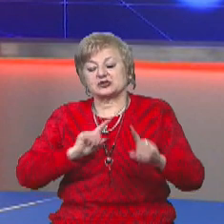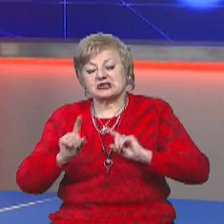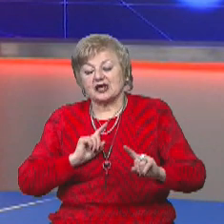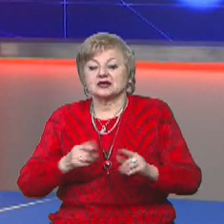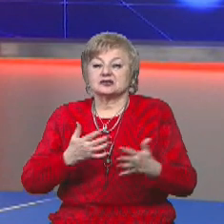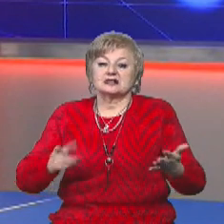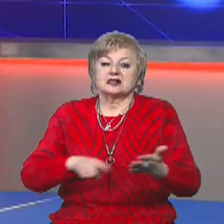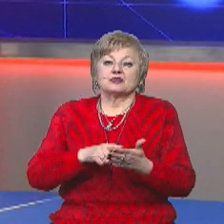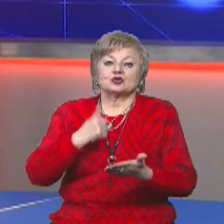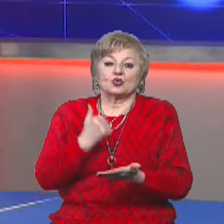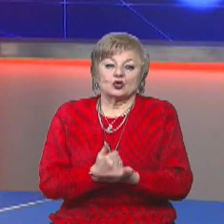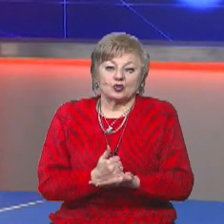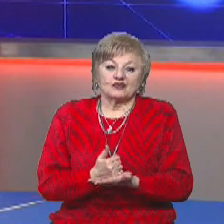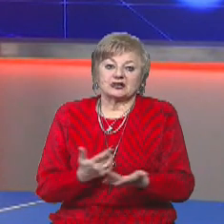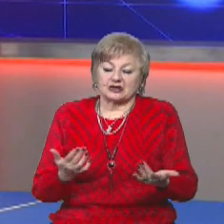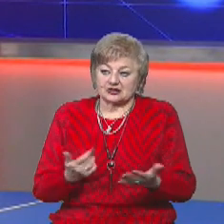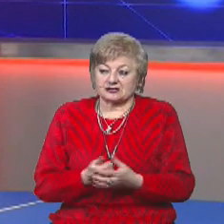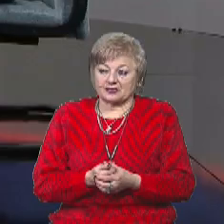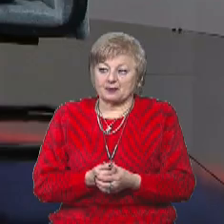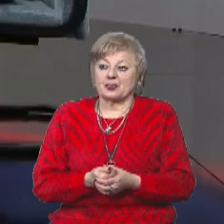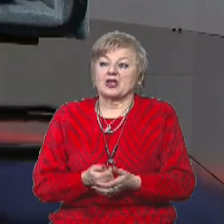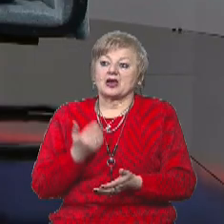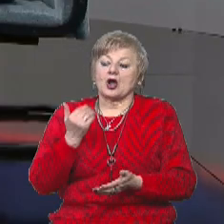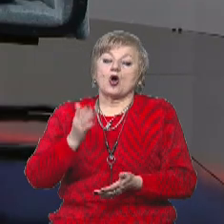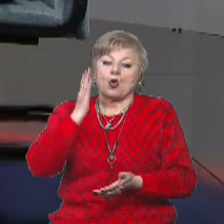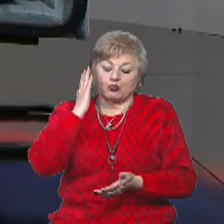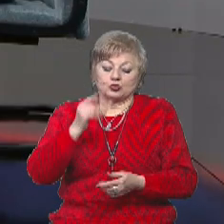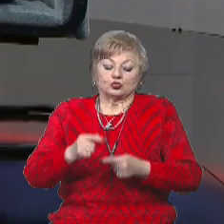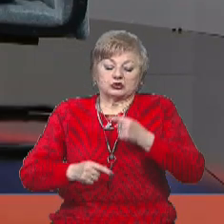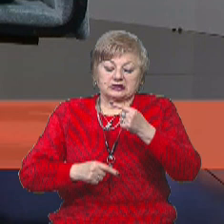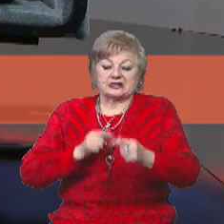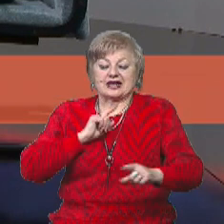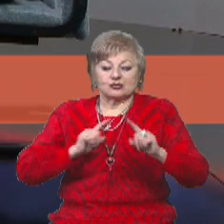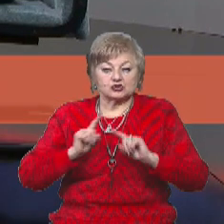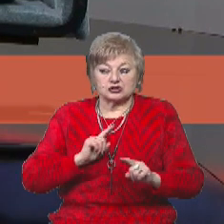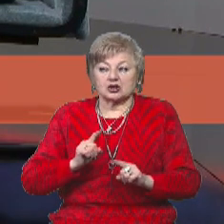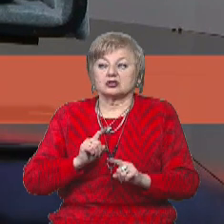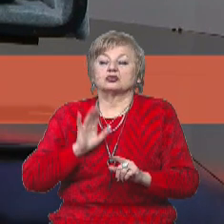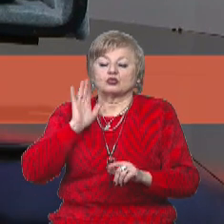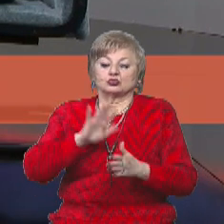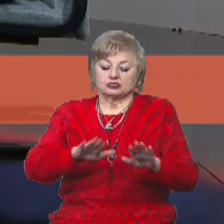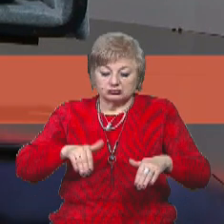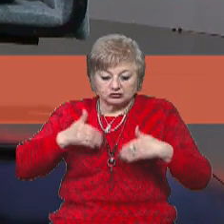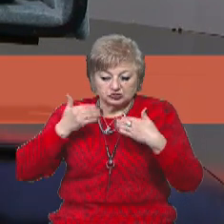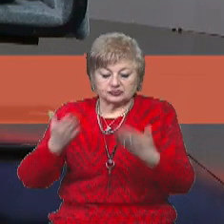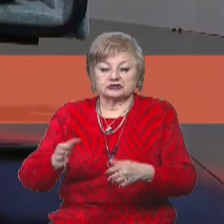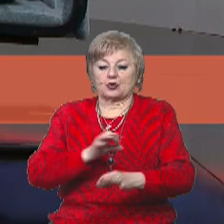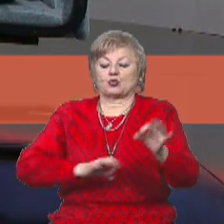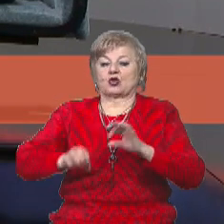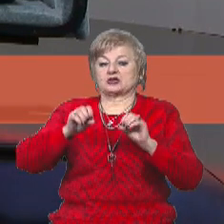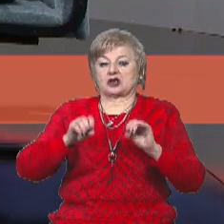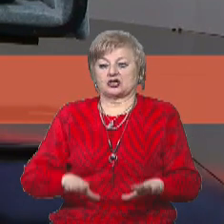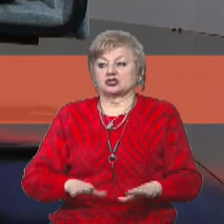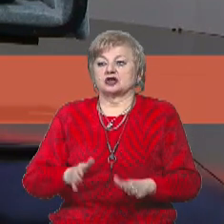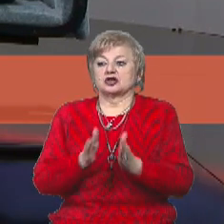там міського голови там, і так далі. Я буду на наступну сесію вчергове виносити цей проєкт рішення, і я